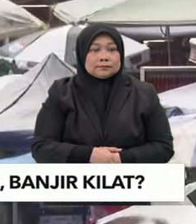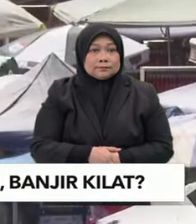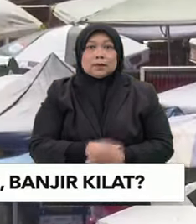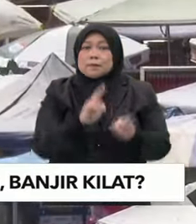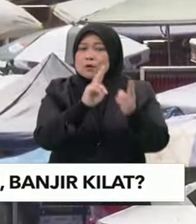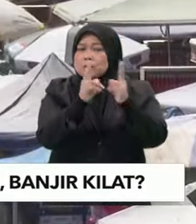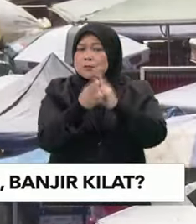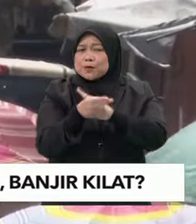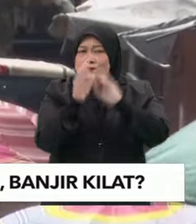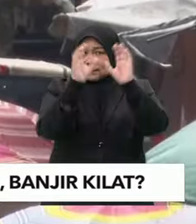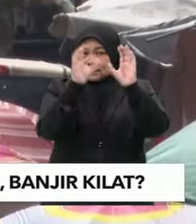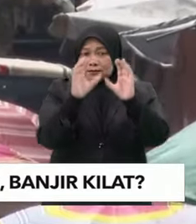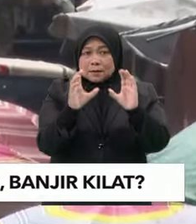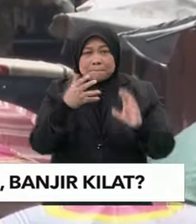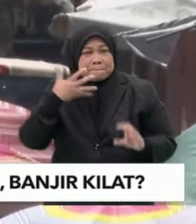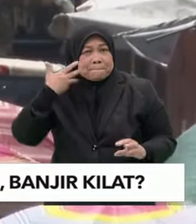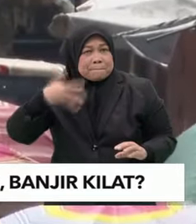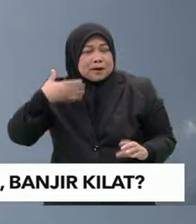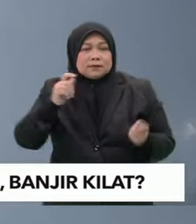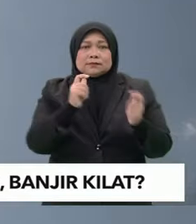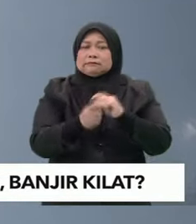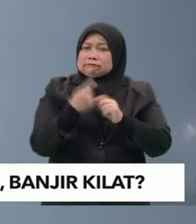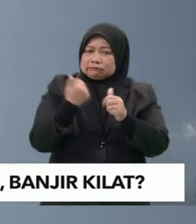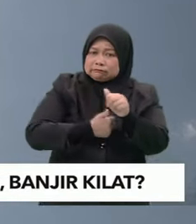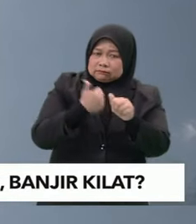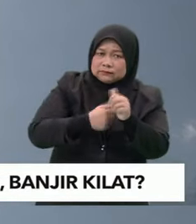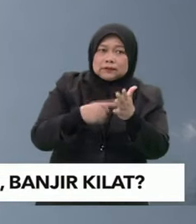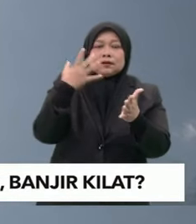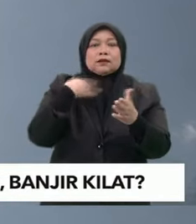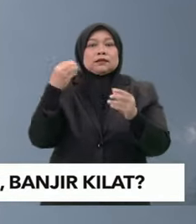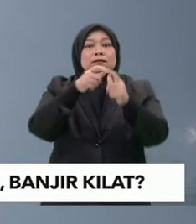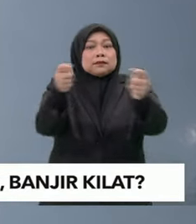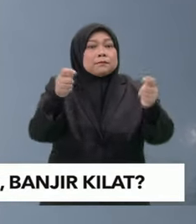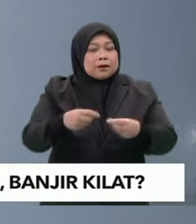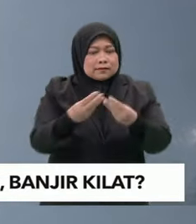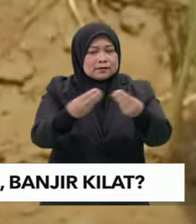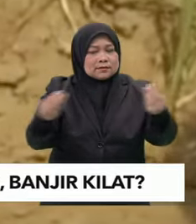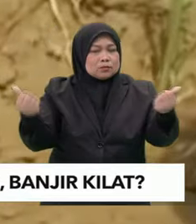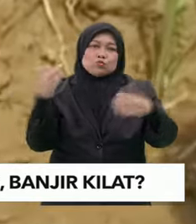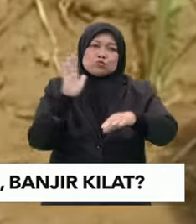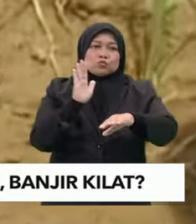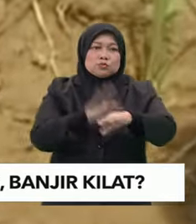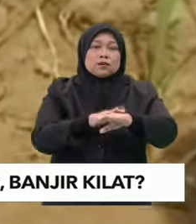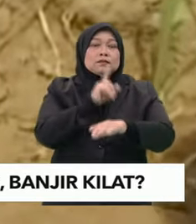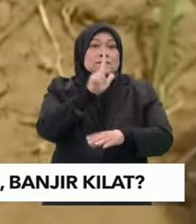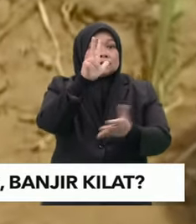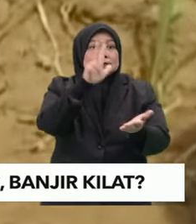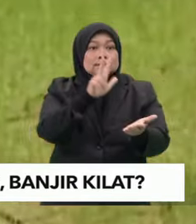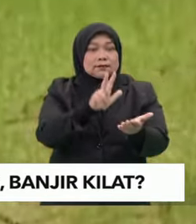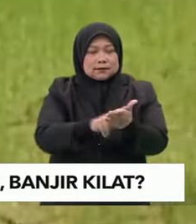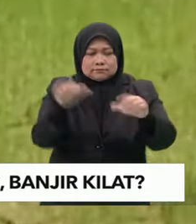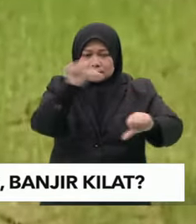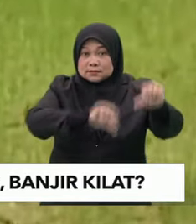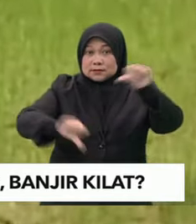Perubahan iklim menjadikan gelombang haba lebih panas dan lebih kerap. Kebanyakan wilayah daratan mengalami isu tersebut dan ia disahkan panel saintis